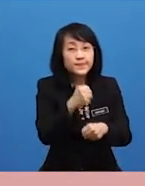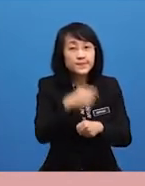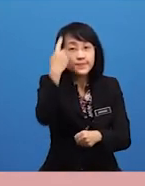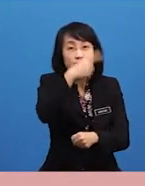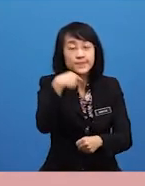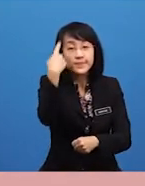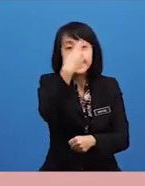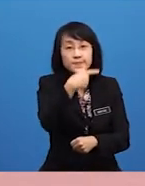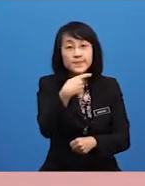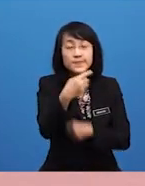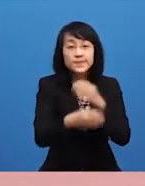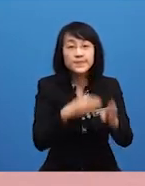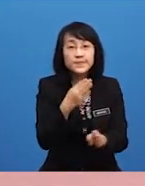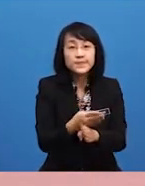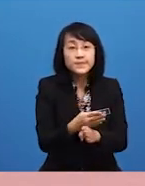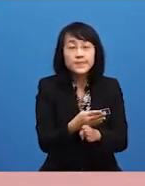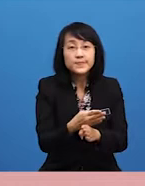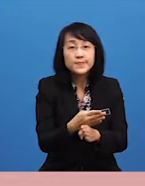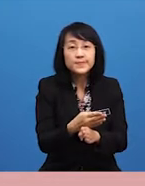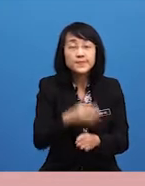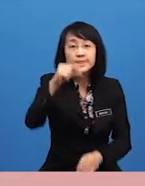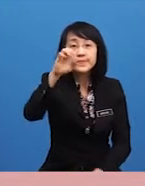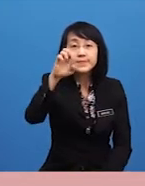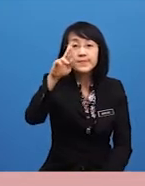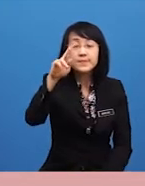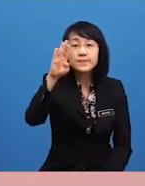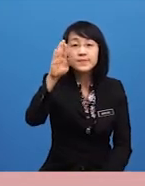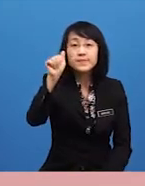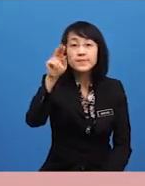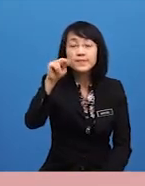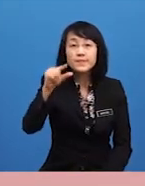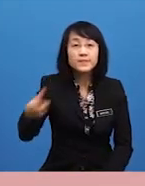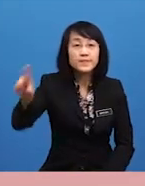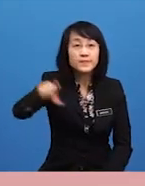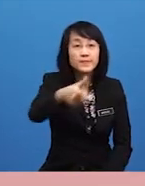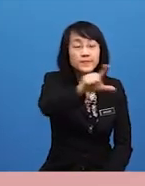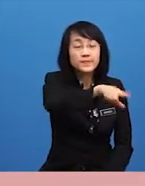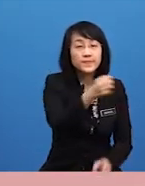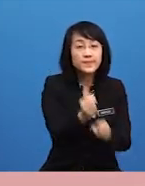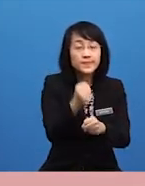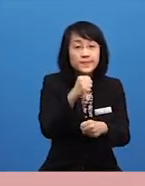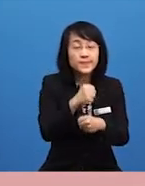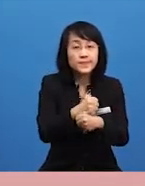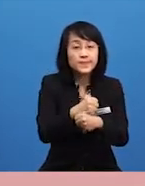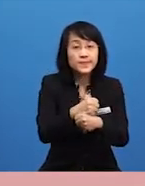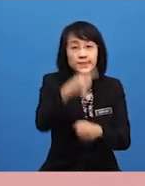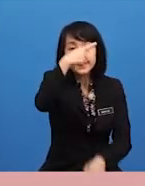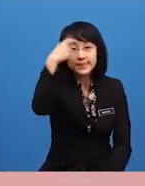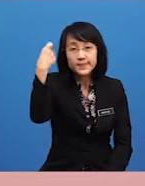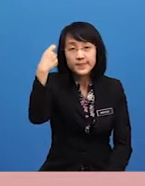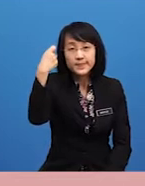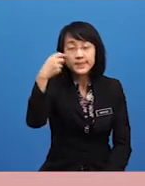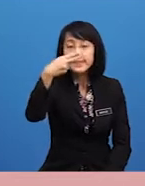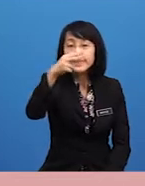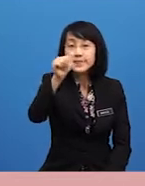gerbang laut. Untuk makluman murid-murid, gerbang laut terbentuk disebabkan hakisan